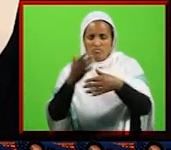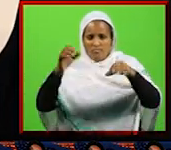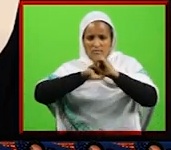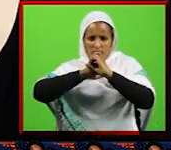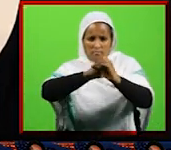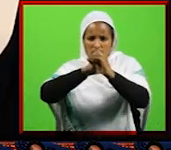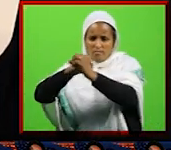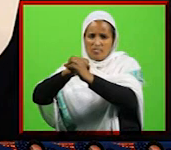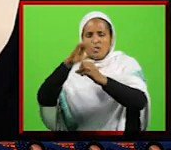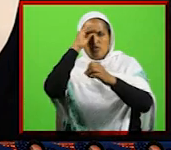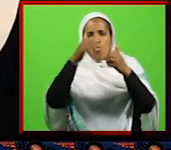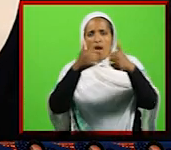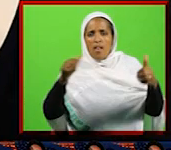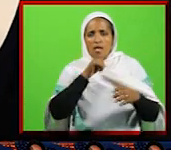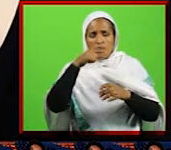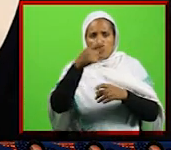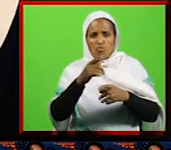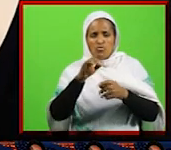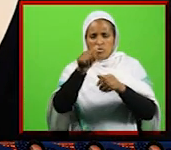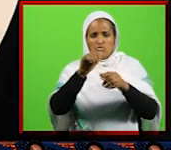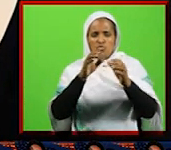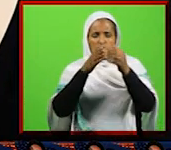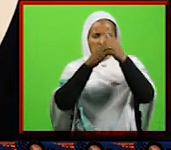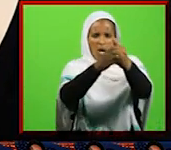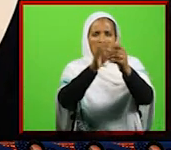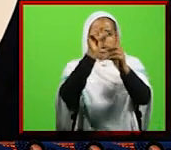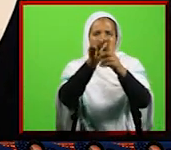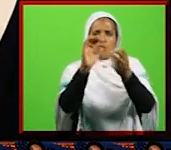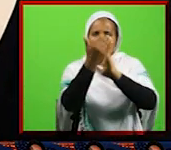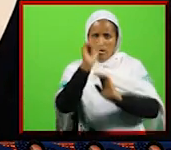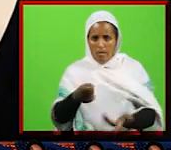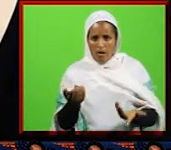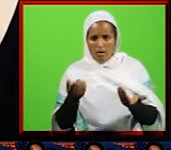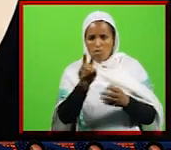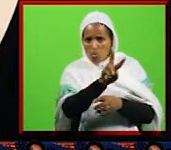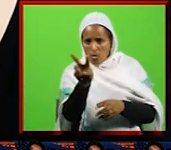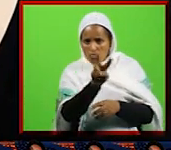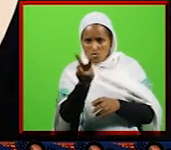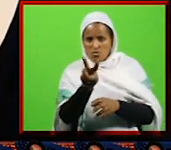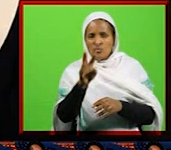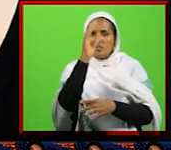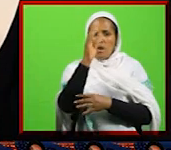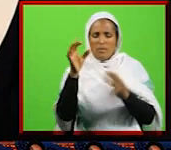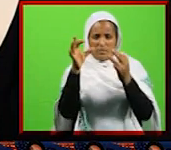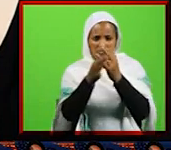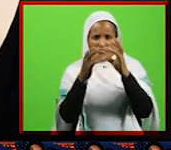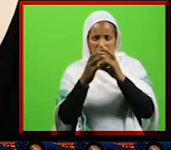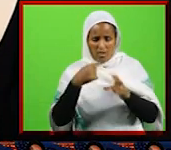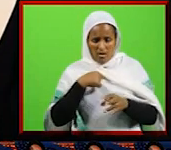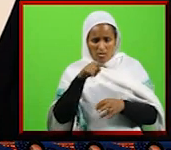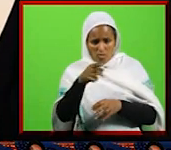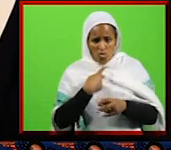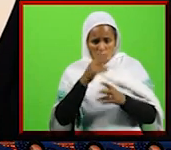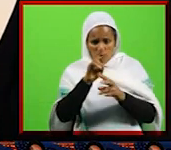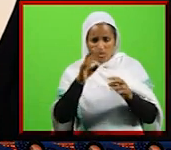የሚለውን መንገድ መሪ አድርገው ሰው አይለየንም የሚሉ መፈክራቸው ምን ሆነ ይገባል ማለት መሪ ቃላቸው የባልና ሚስቱ እግዚአብሔር ያዋቀረንን እኔና አንተን